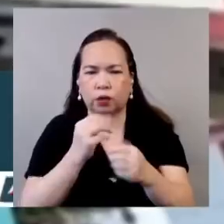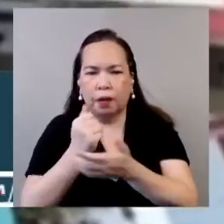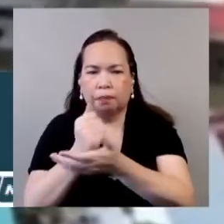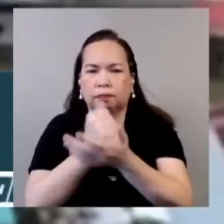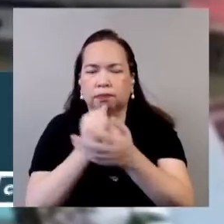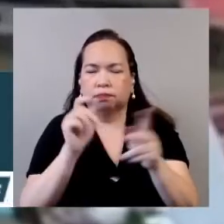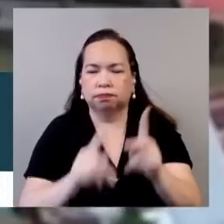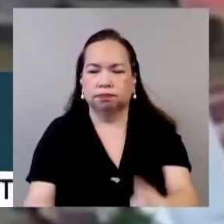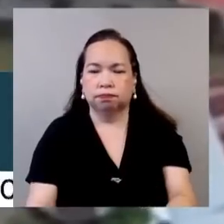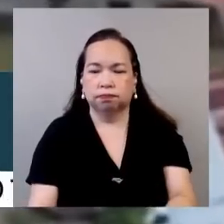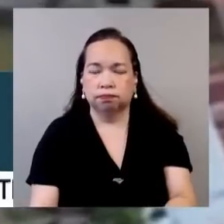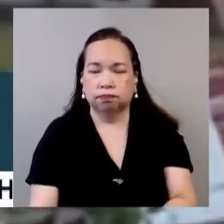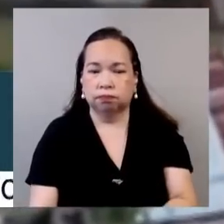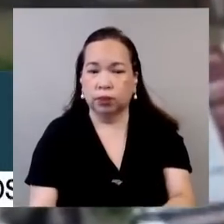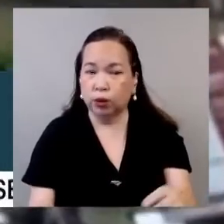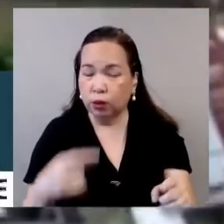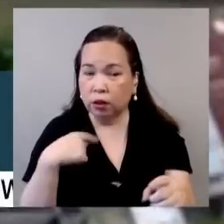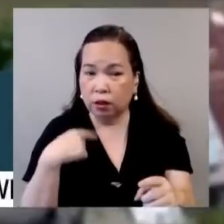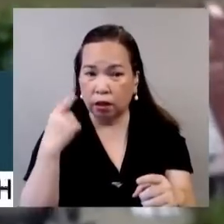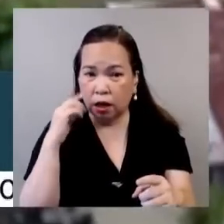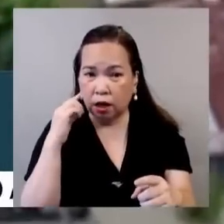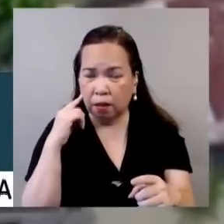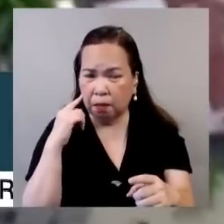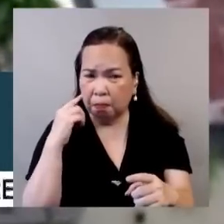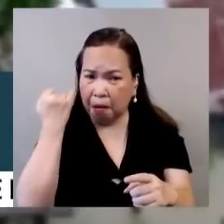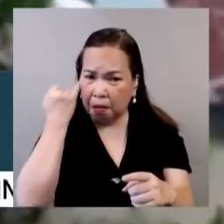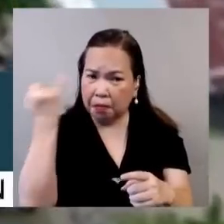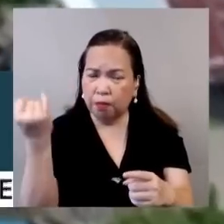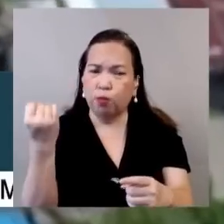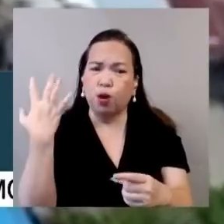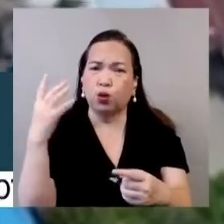And do you have any idea as to how much you'll be spending?